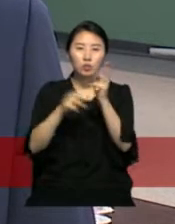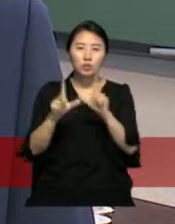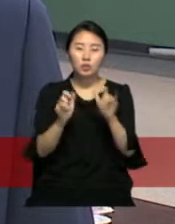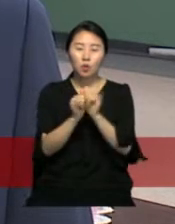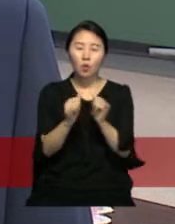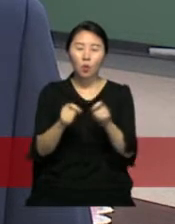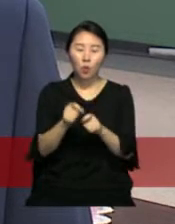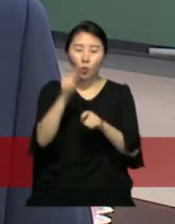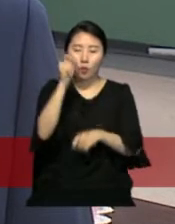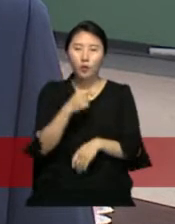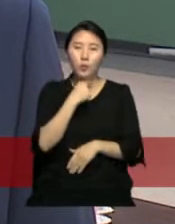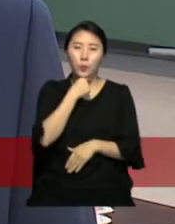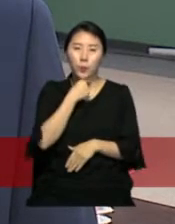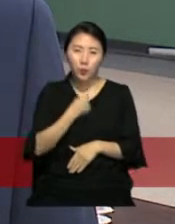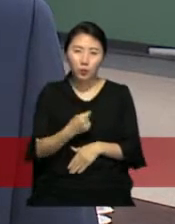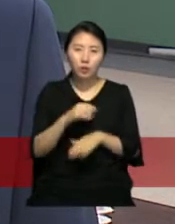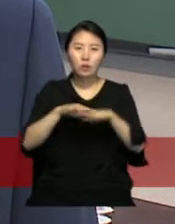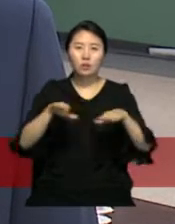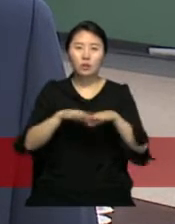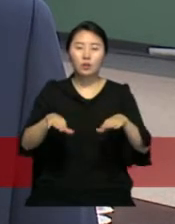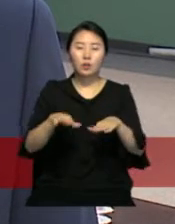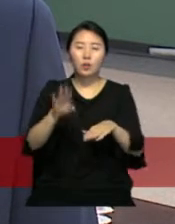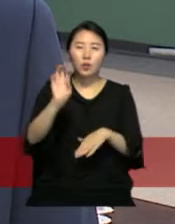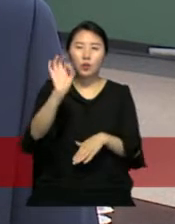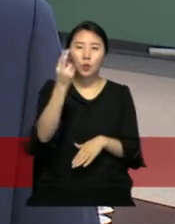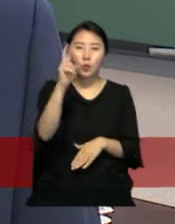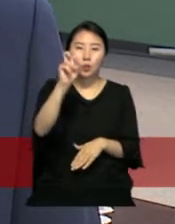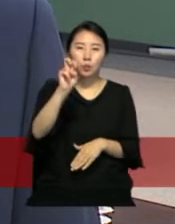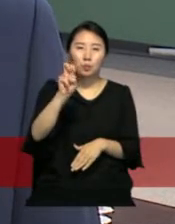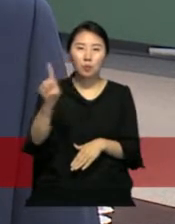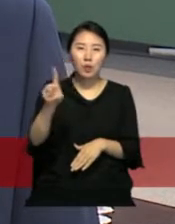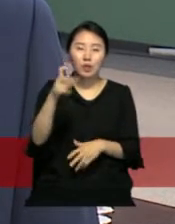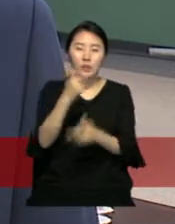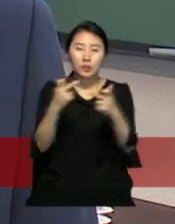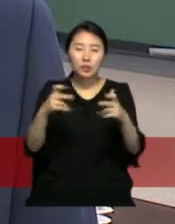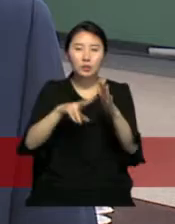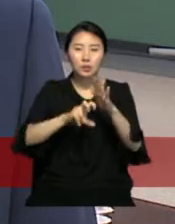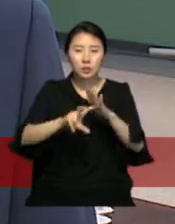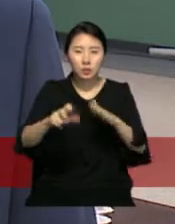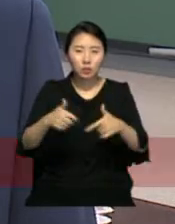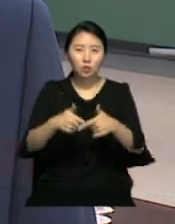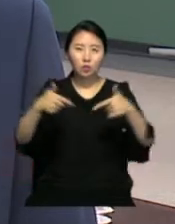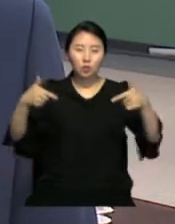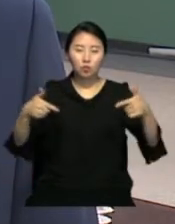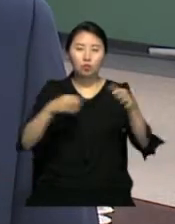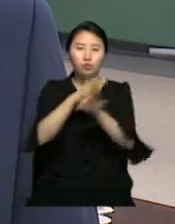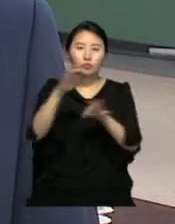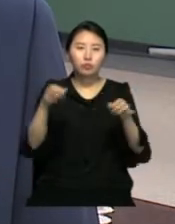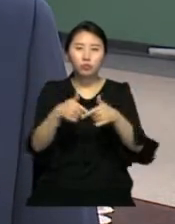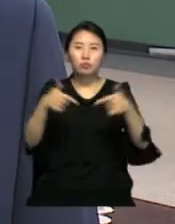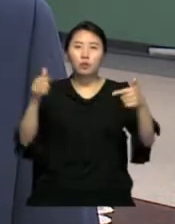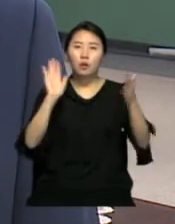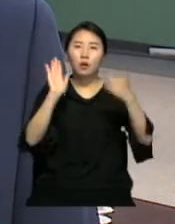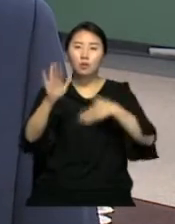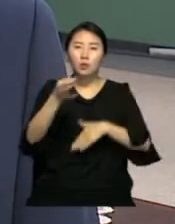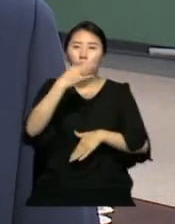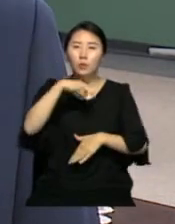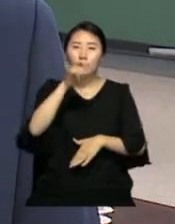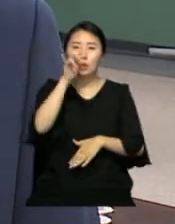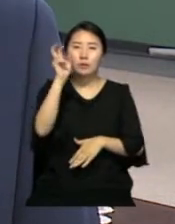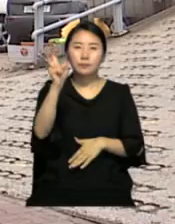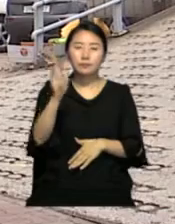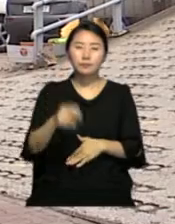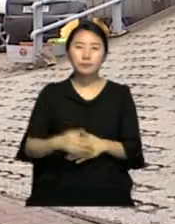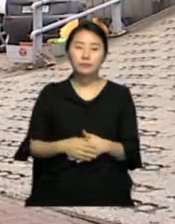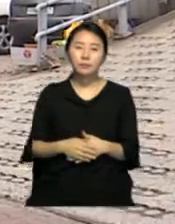오랜 숙원 사업이 해결되었고 두 번째는 용마산역 활성화, 또 지역 균형 개발에도 크게 앞으로 효과가 있을 것으로